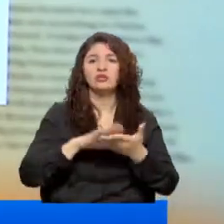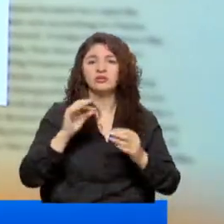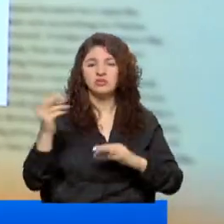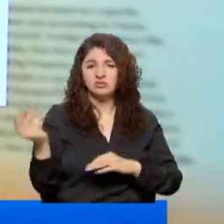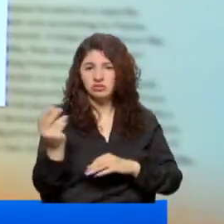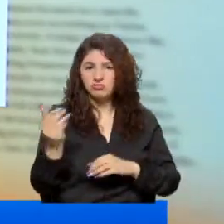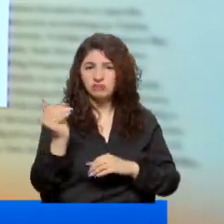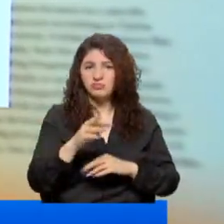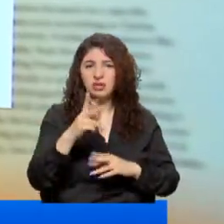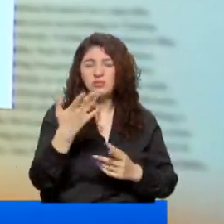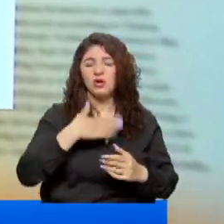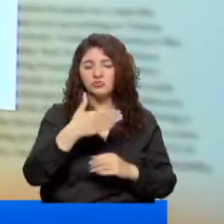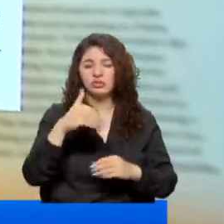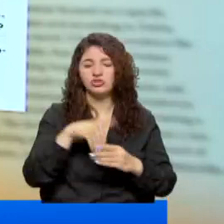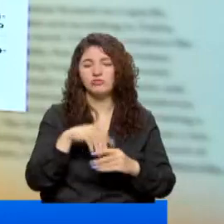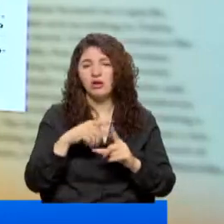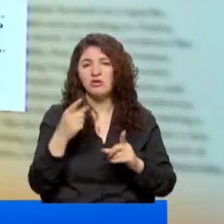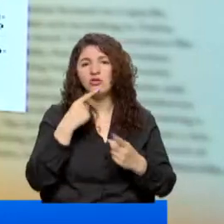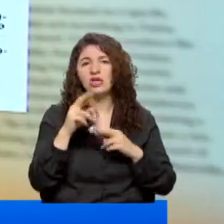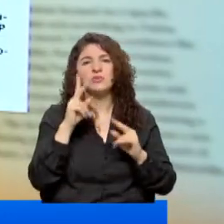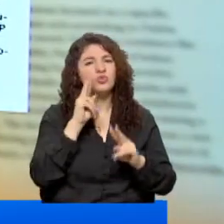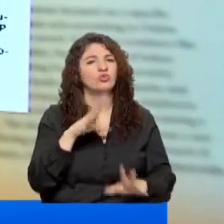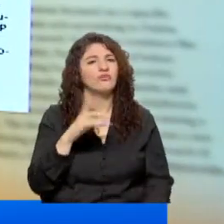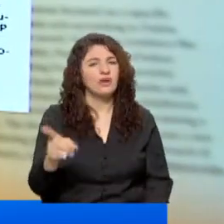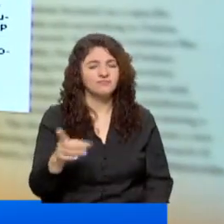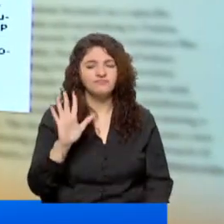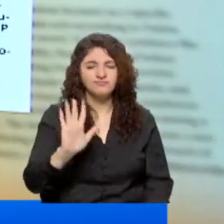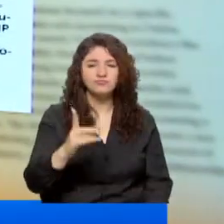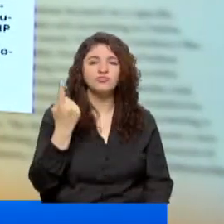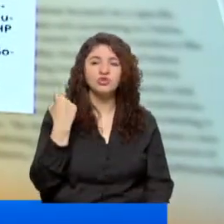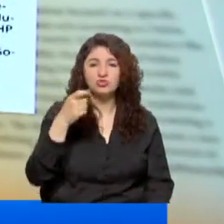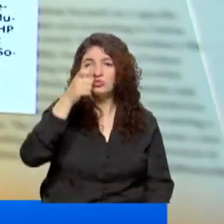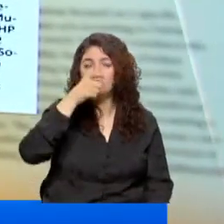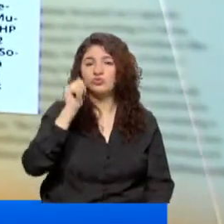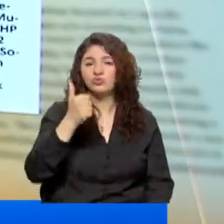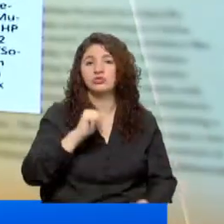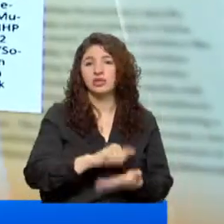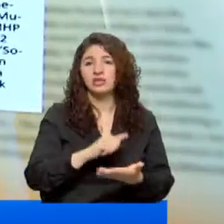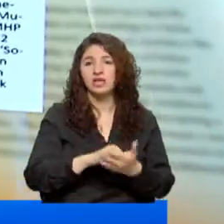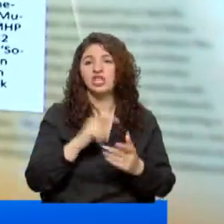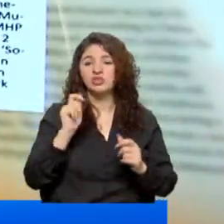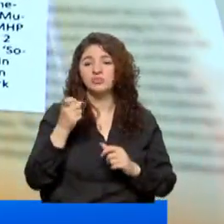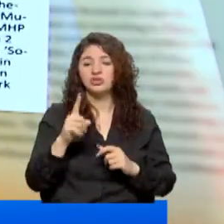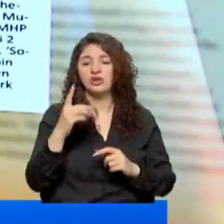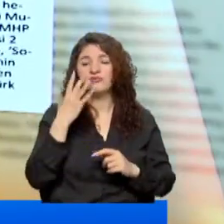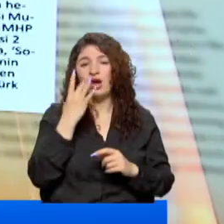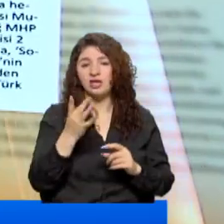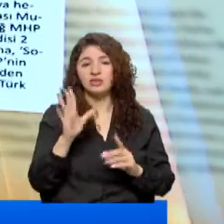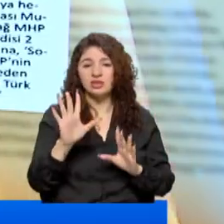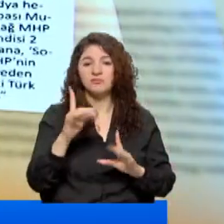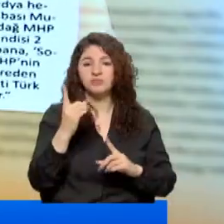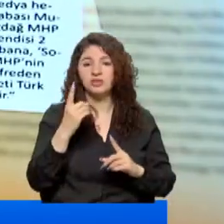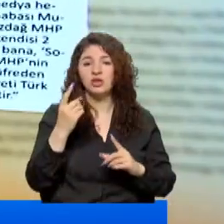kavramlar Önümüzdeki seçime kadar da konuşulacak gibi gözüküyor Dün Türk'ün gazetesinde yapıcı sağduyulu bir